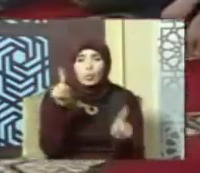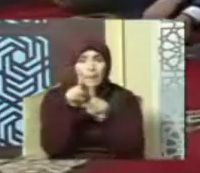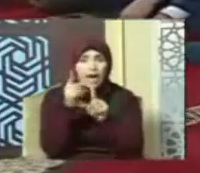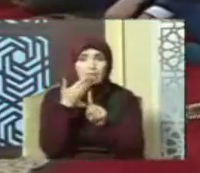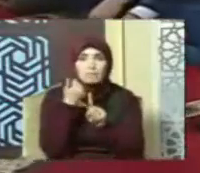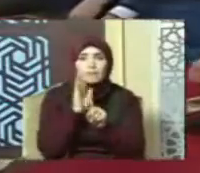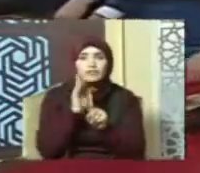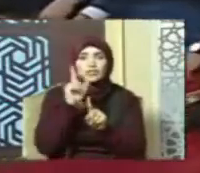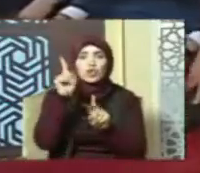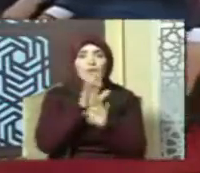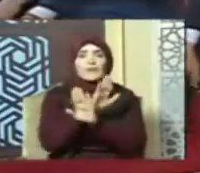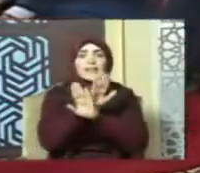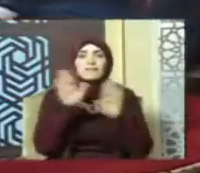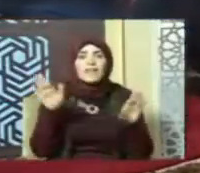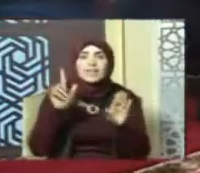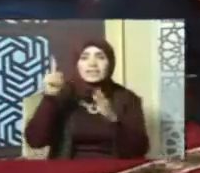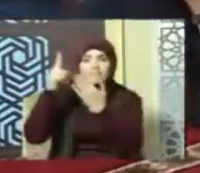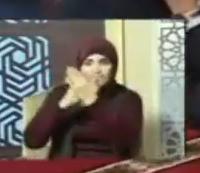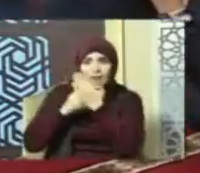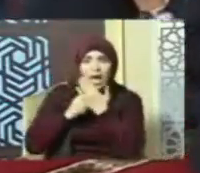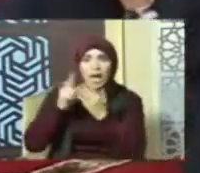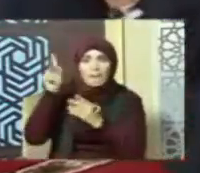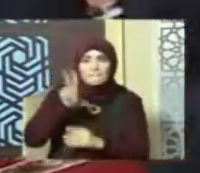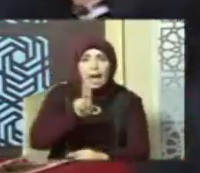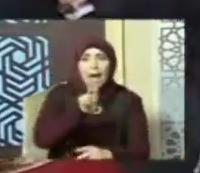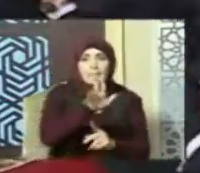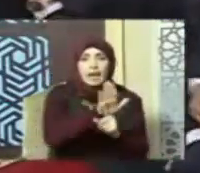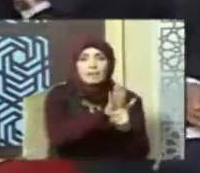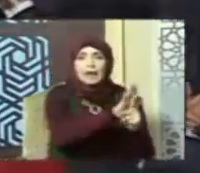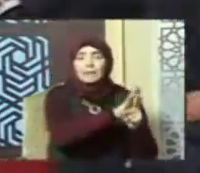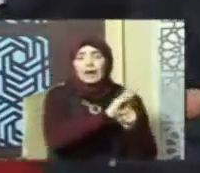أليس الله بكاف عبده؟